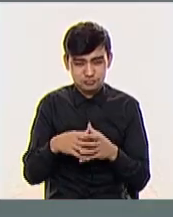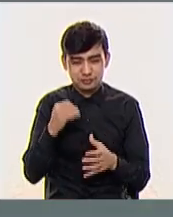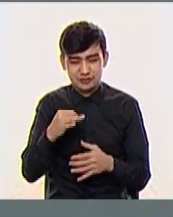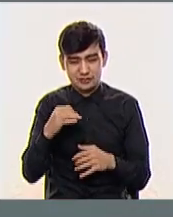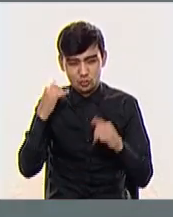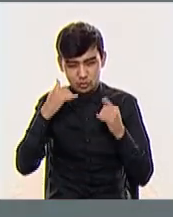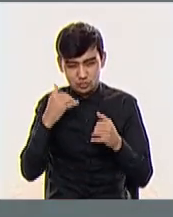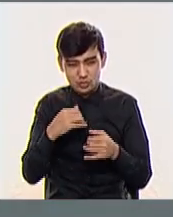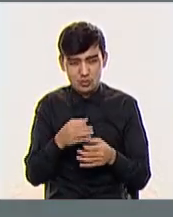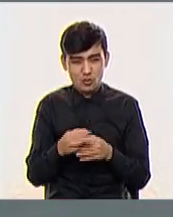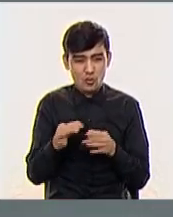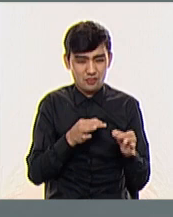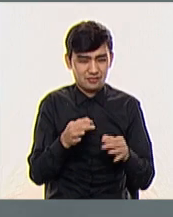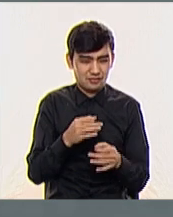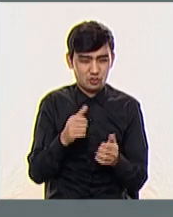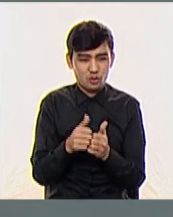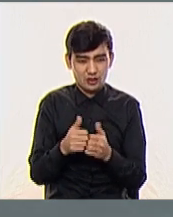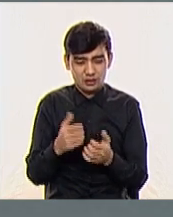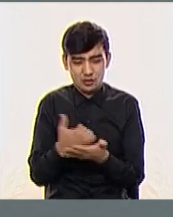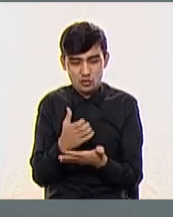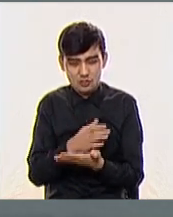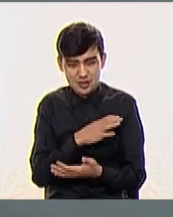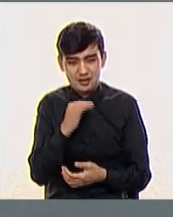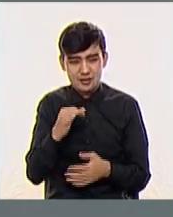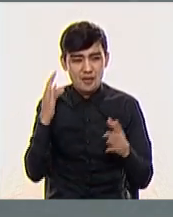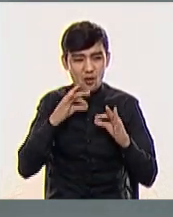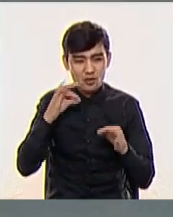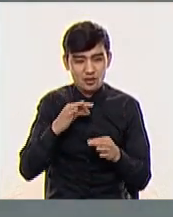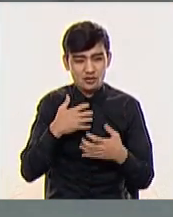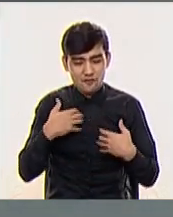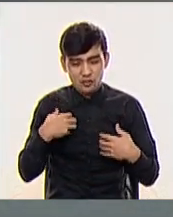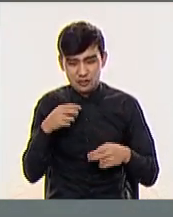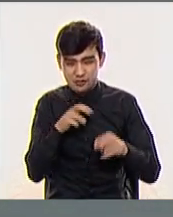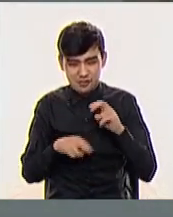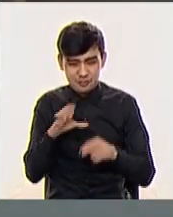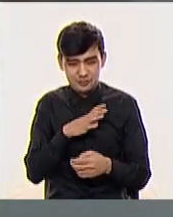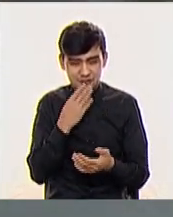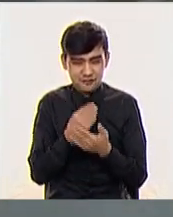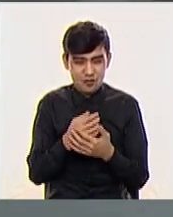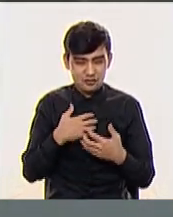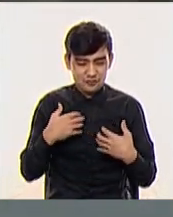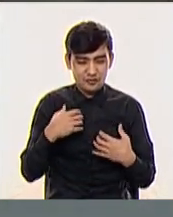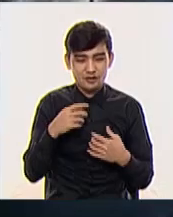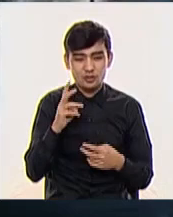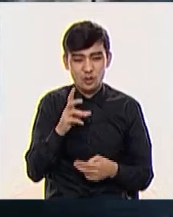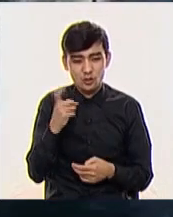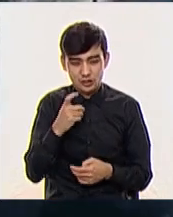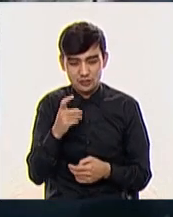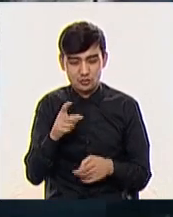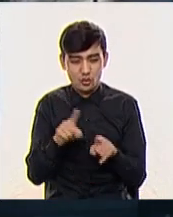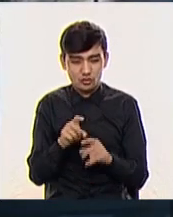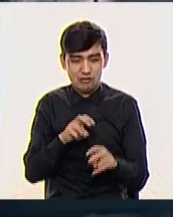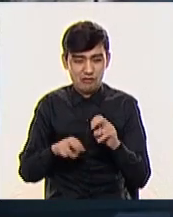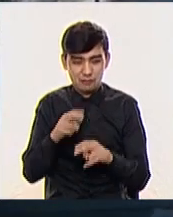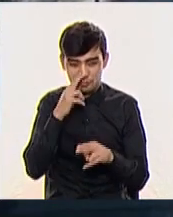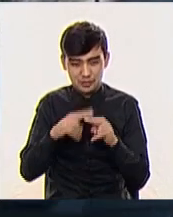сиырлары көршілер облыстардан табылған. Ал ауа райына қарамастан малын іздеп жоғалған малшыларды құтқарушылар іздеуге кіріскен. Нұр-Сұлтан мен